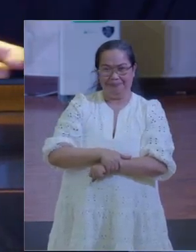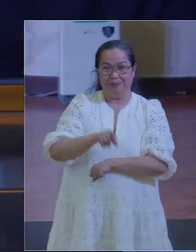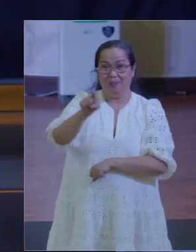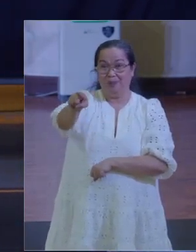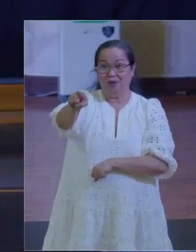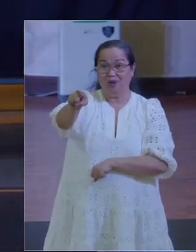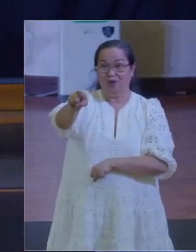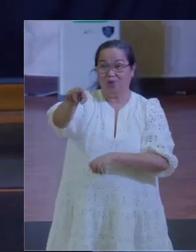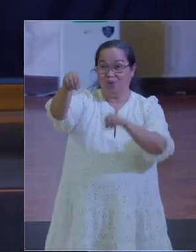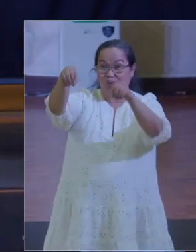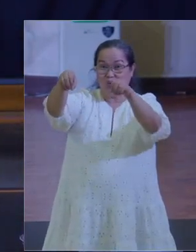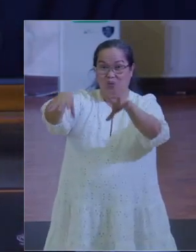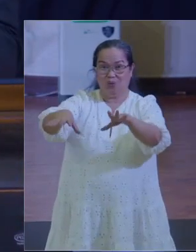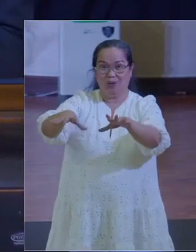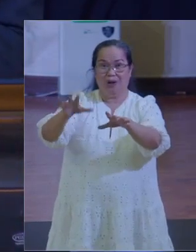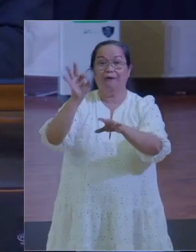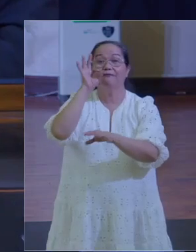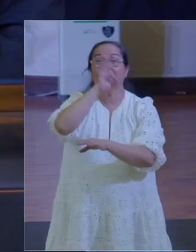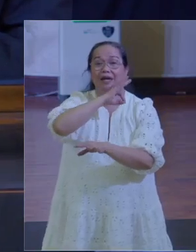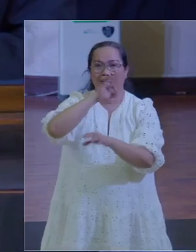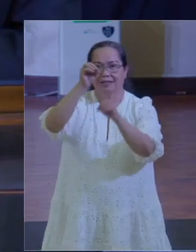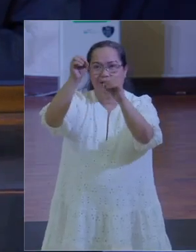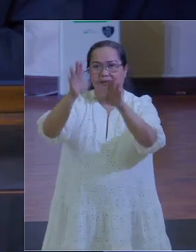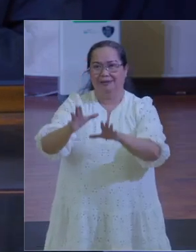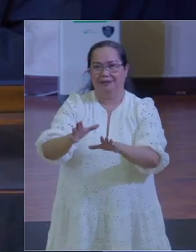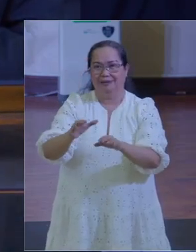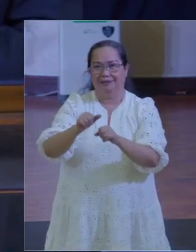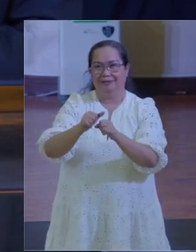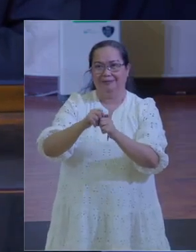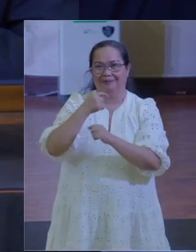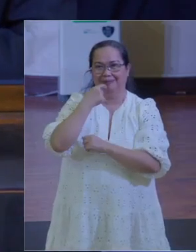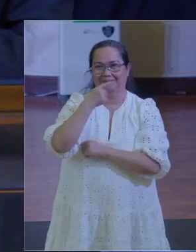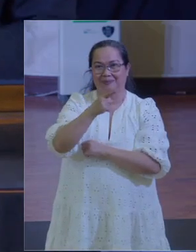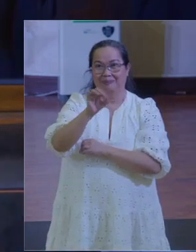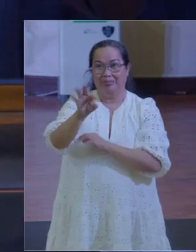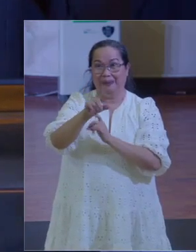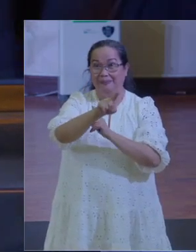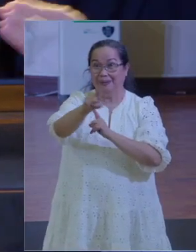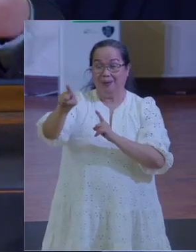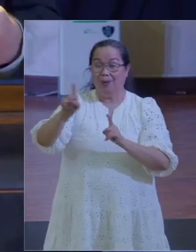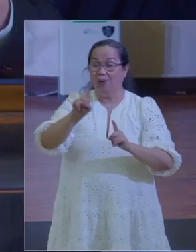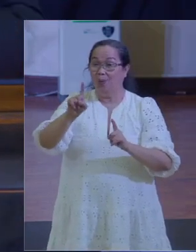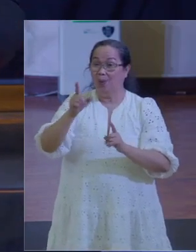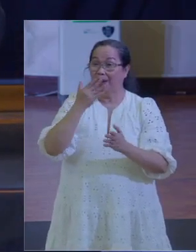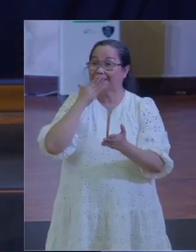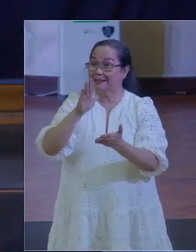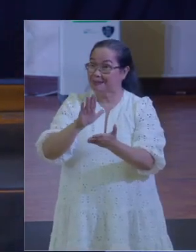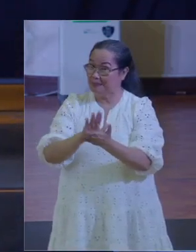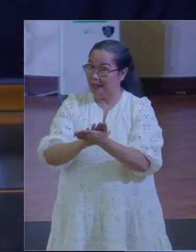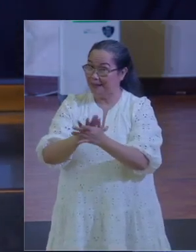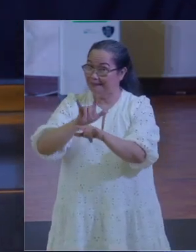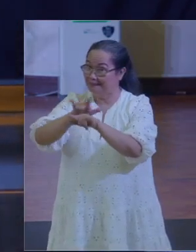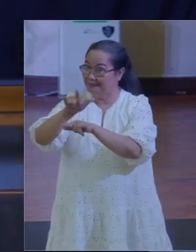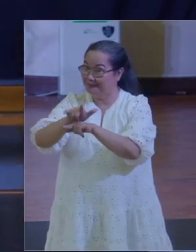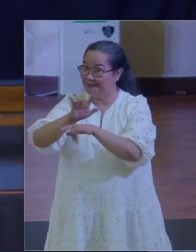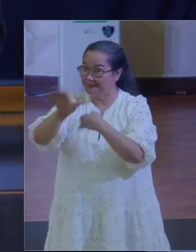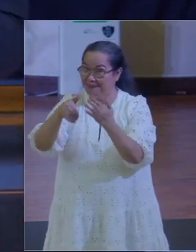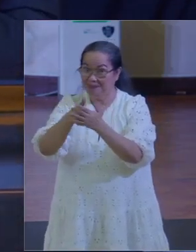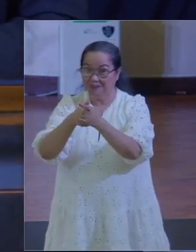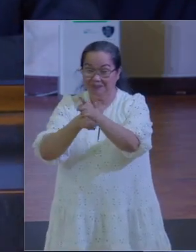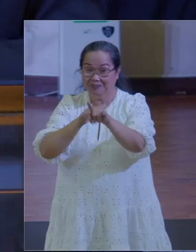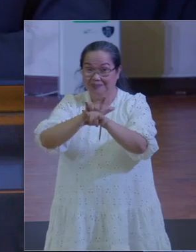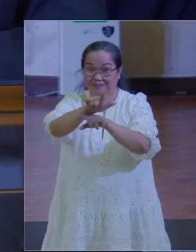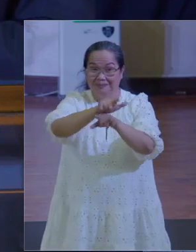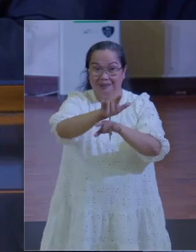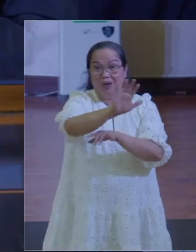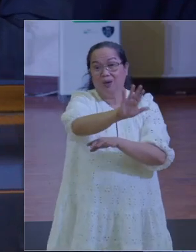maligaw ka ng mga huwad na guro o false teacher. Ngunit ang pinakamasamang panglilinlang sa lahat ay paglilinlang